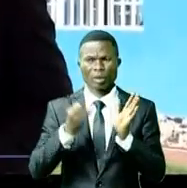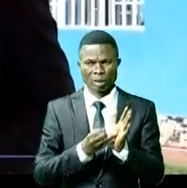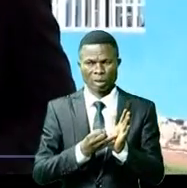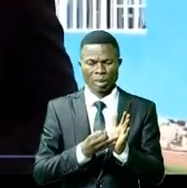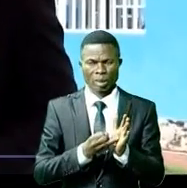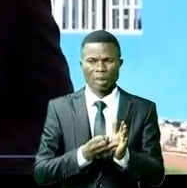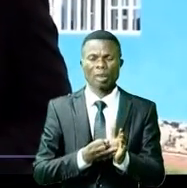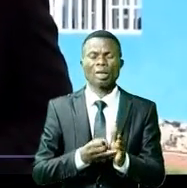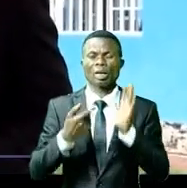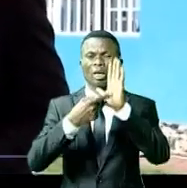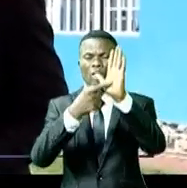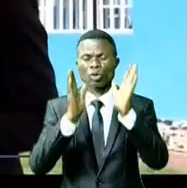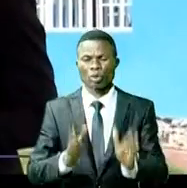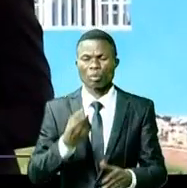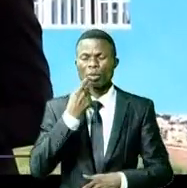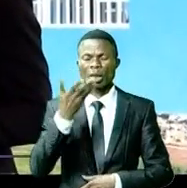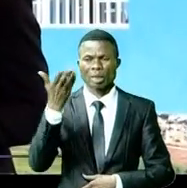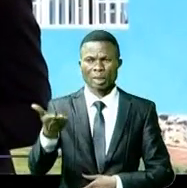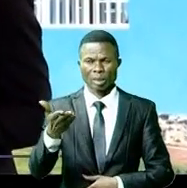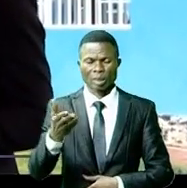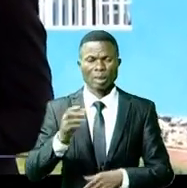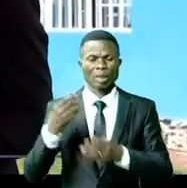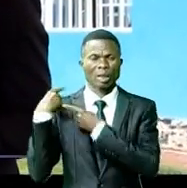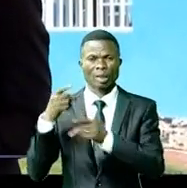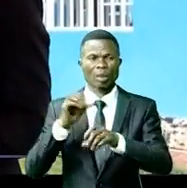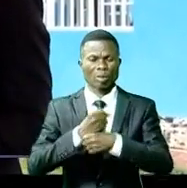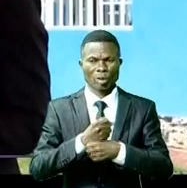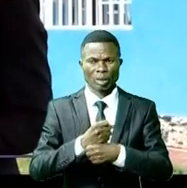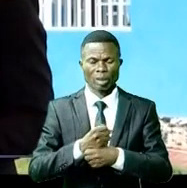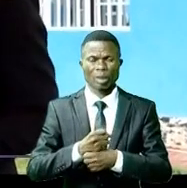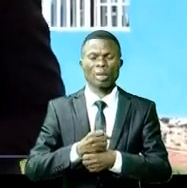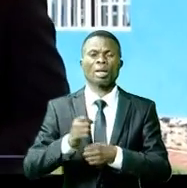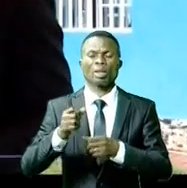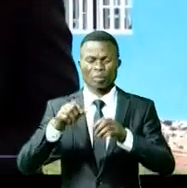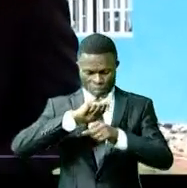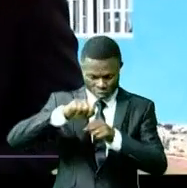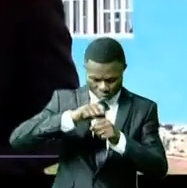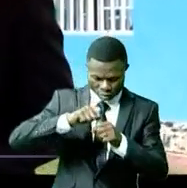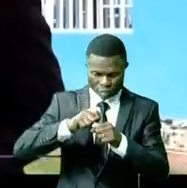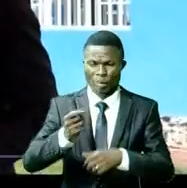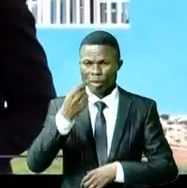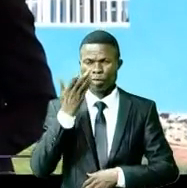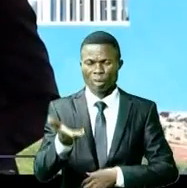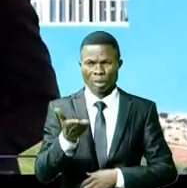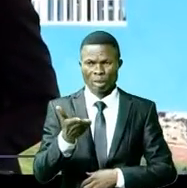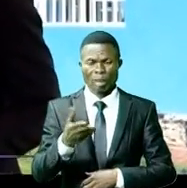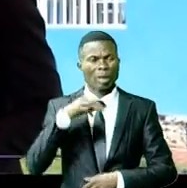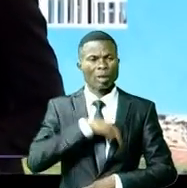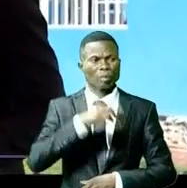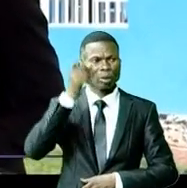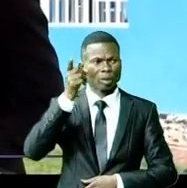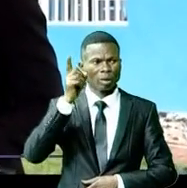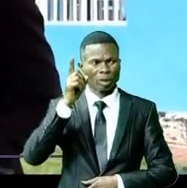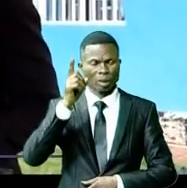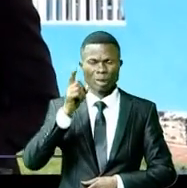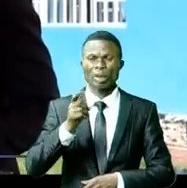dit son représentant à la cérémonie. Dès sa création, le laboratoire pharmaceutique Fatkin s'est fixé pour mission de